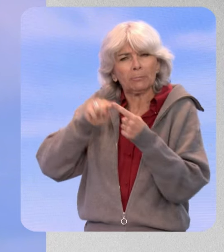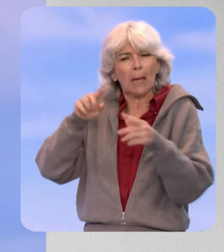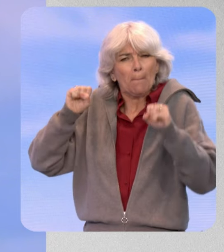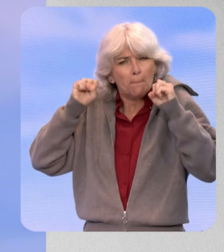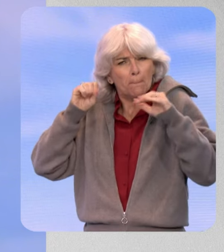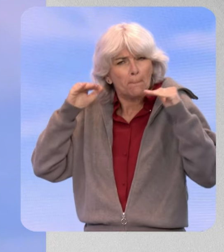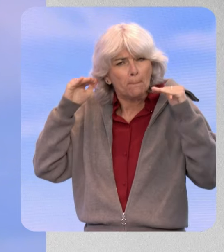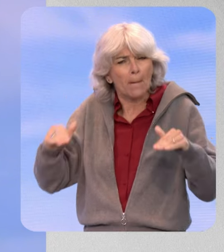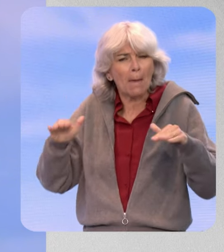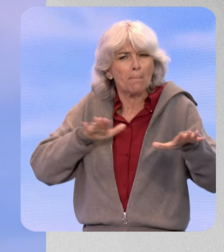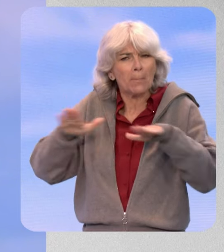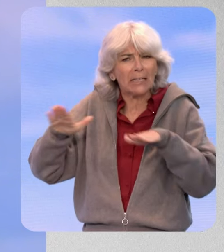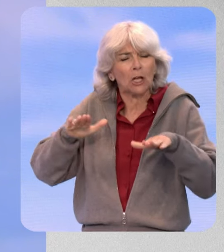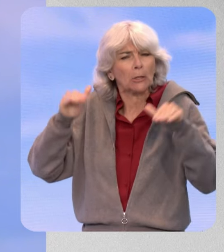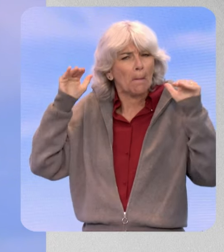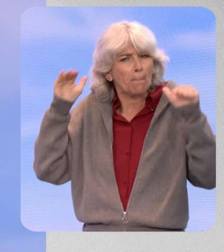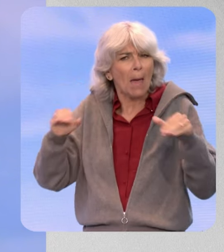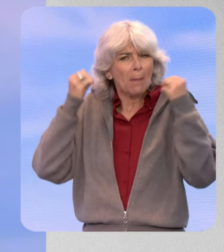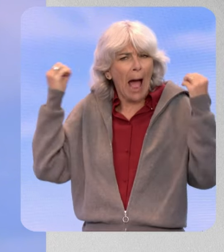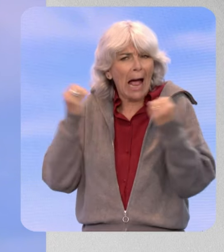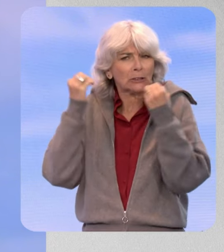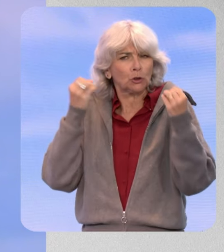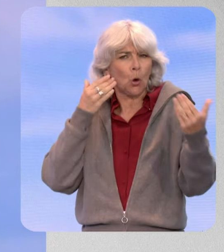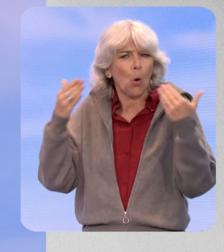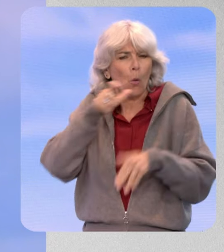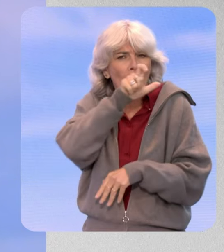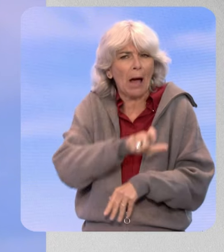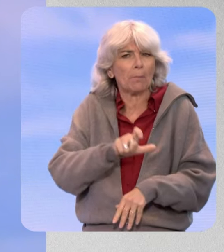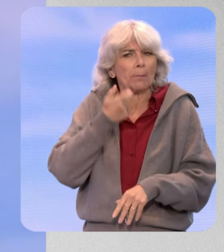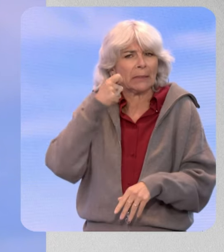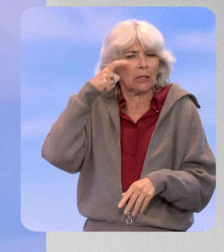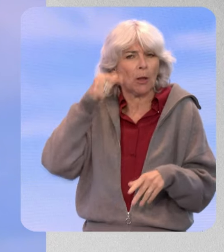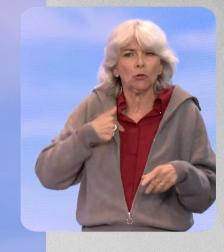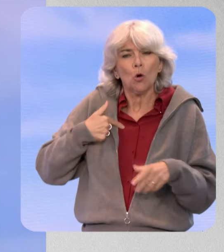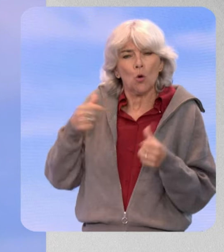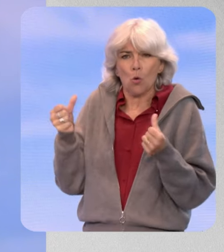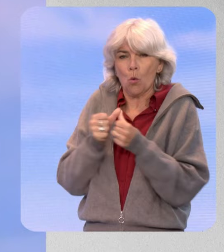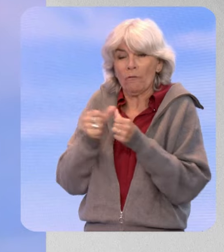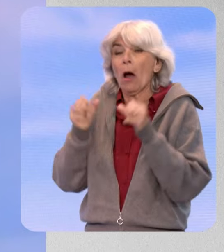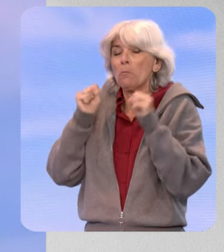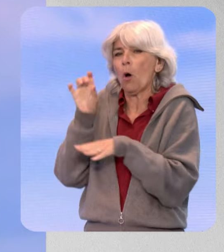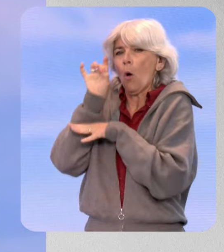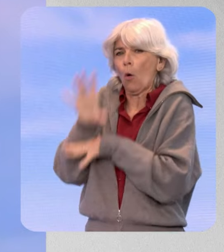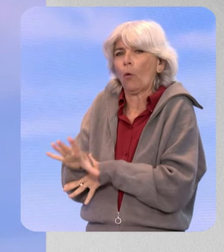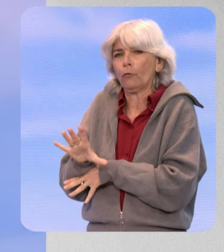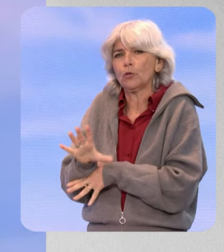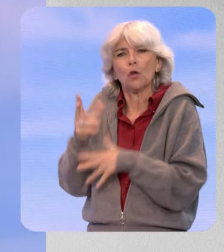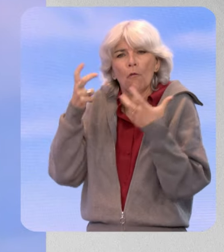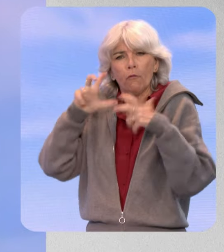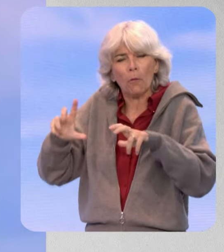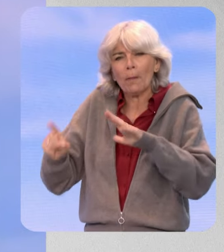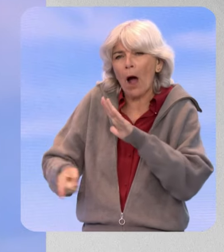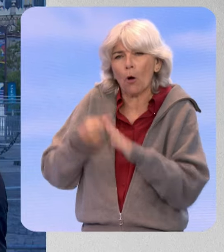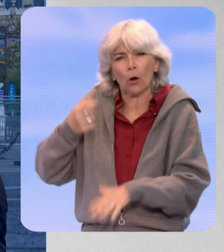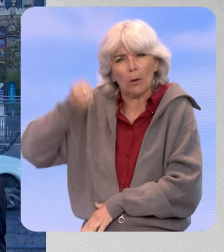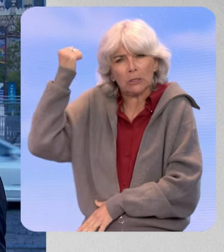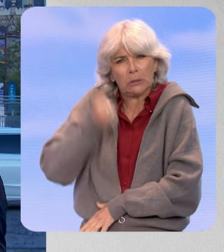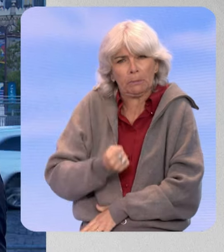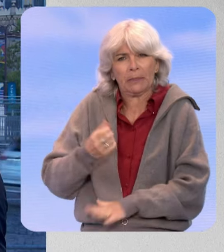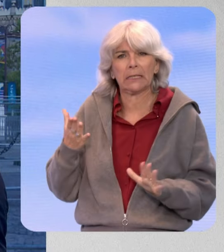les mêmes méthodes que le président de la République, nous utiliserons tous les moyens de notre possession, et notamment la censure, pour l'empêcher de faire encore plus de mal aux Français.